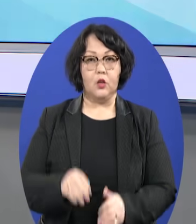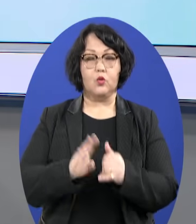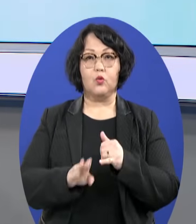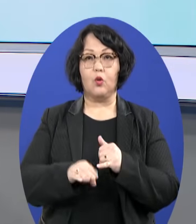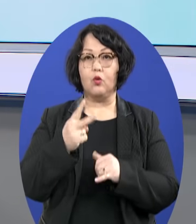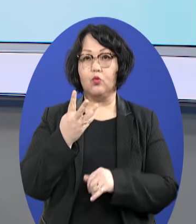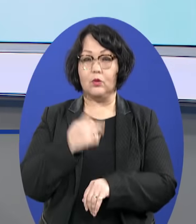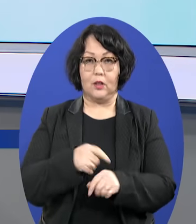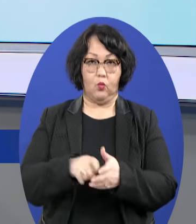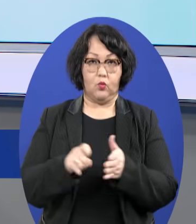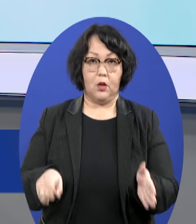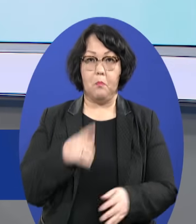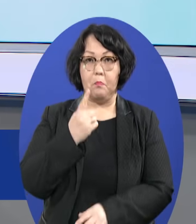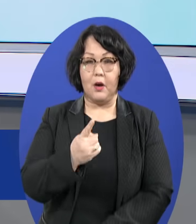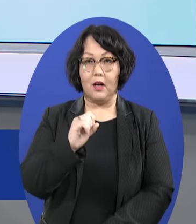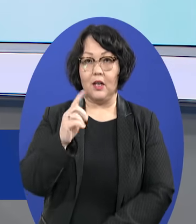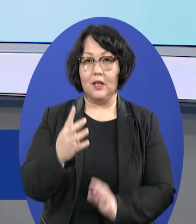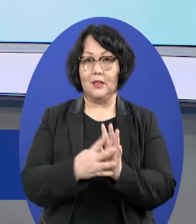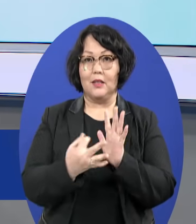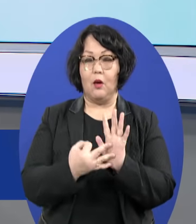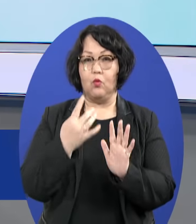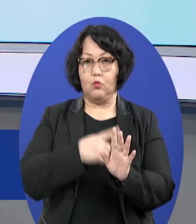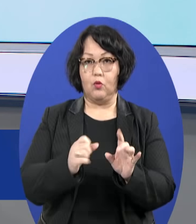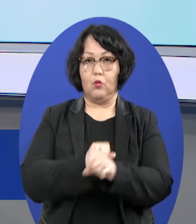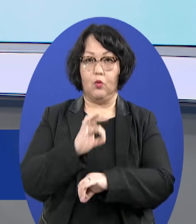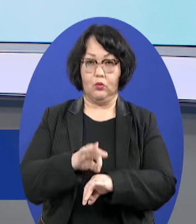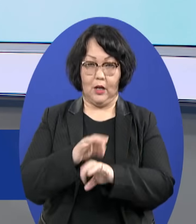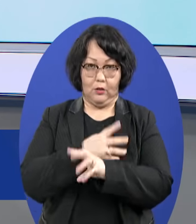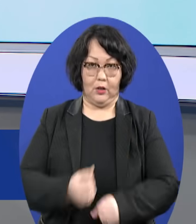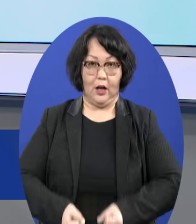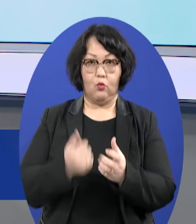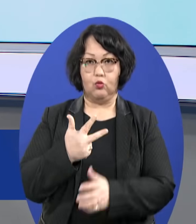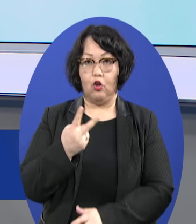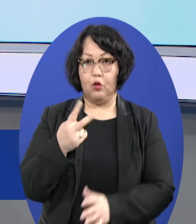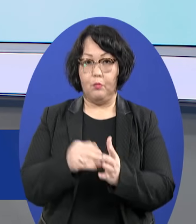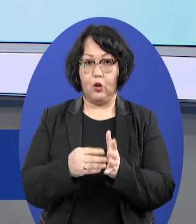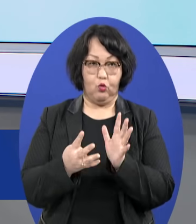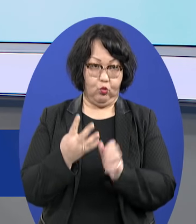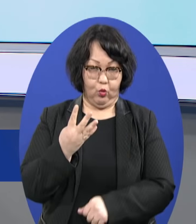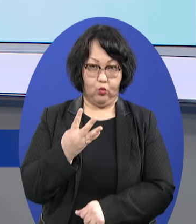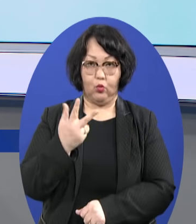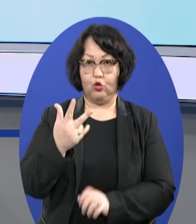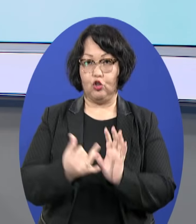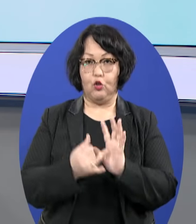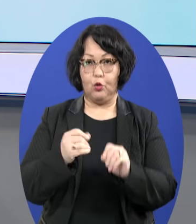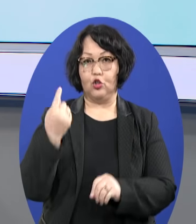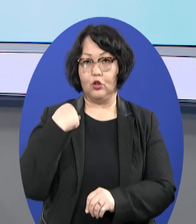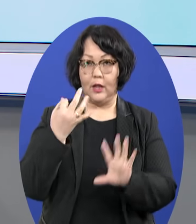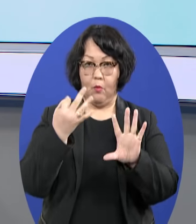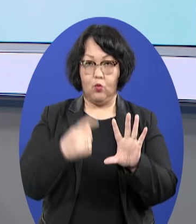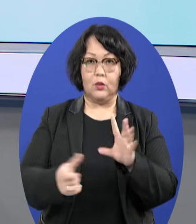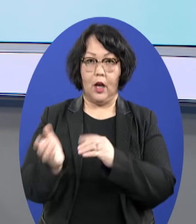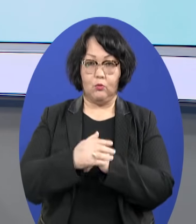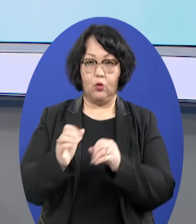24 цагт 1098 хүнээс COVID-19 халдвар илэрч нийт батлагдсан тохиолдлын тоо 32437 боллоо. Өчигдөр 8 хүн